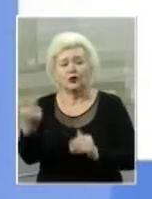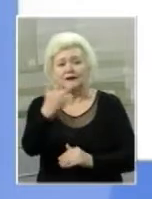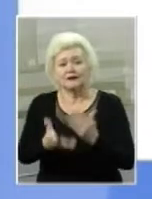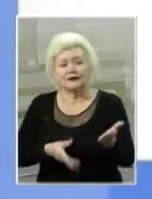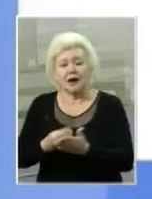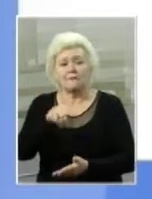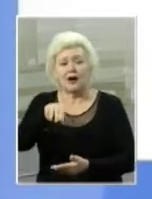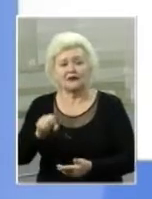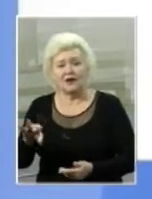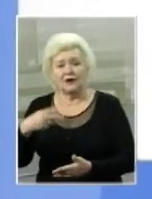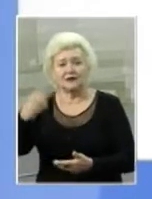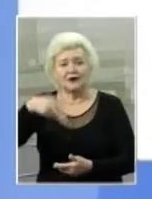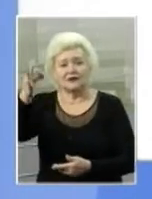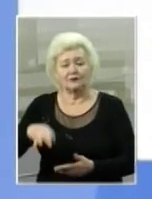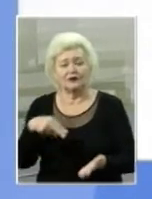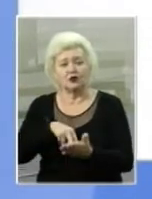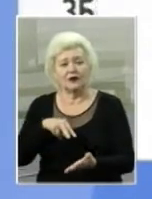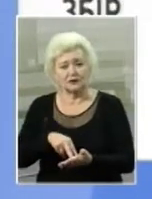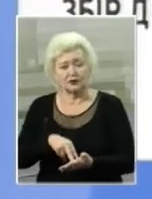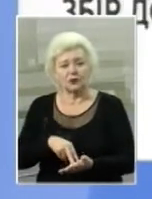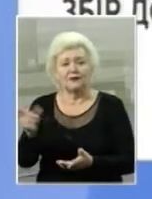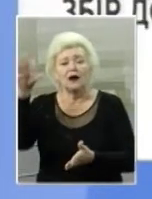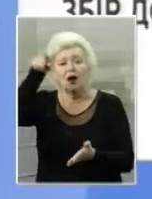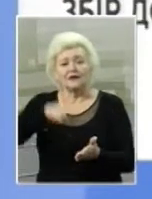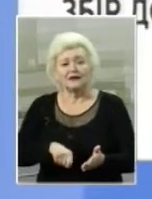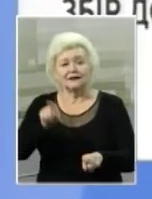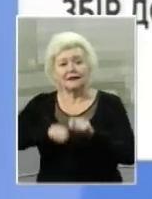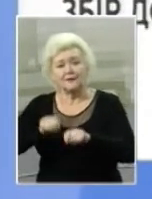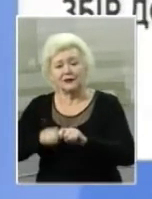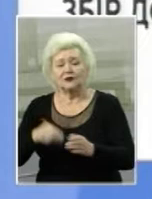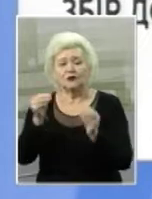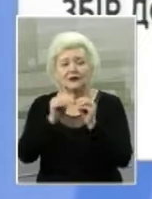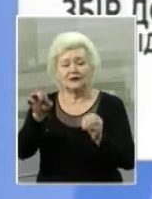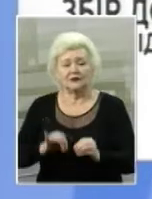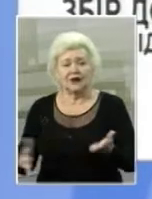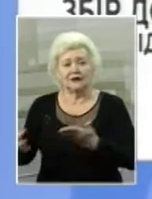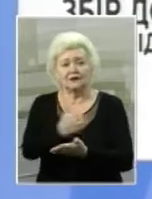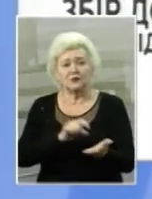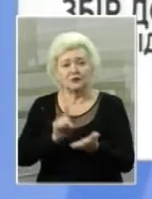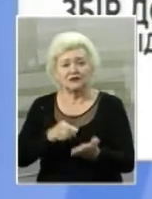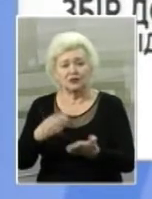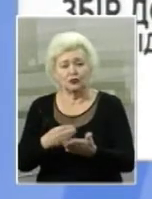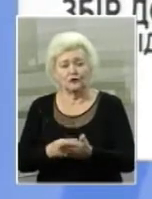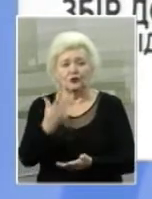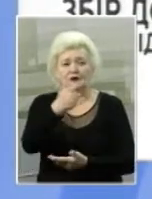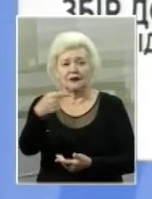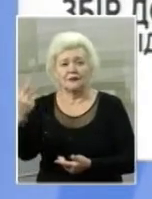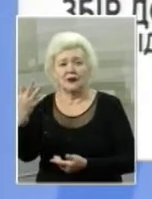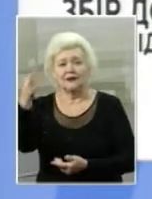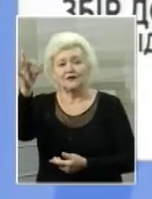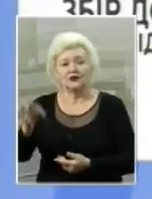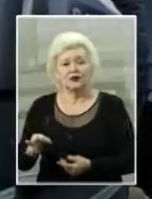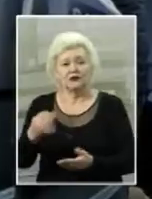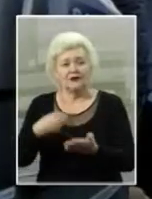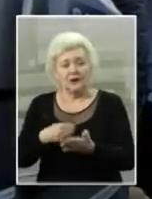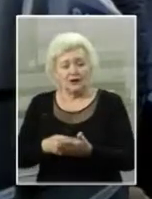платежі – ПДВ 20% від вартості, ввізне мито 10% і збір до пенсійного фонду 3-5% від